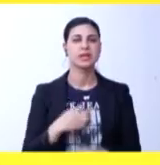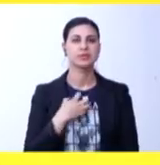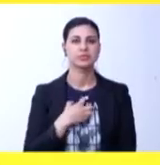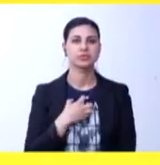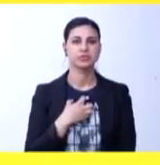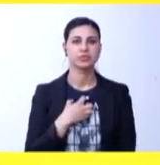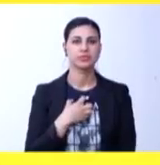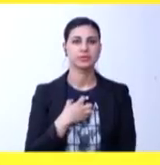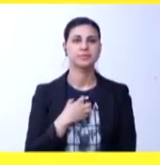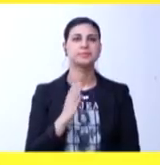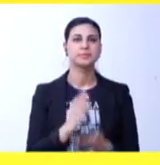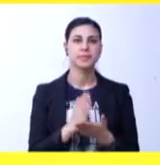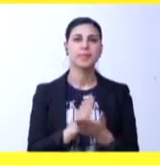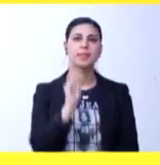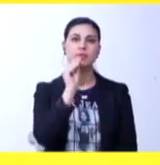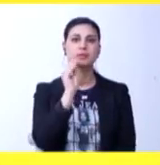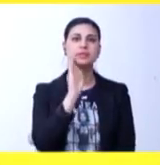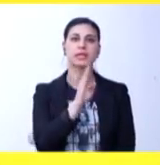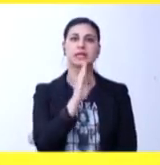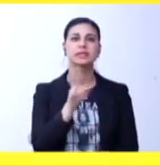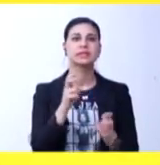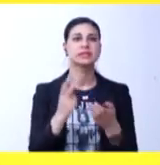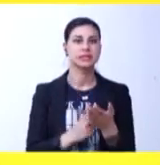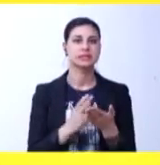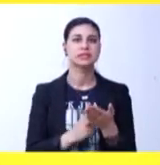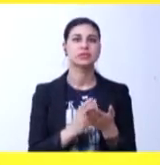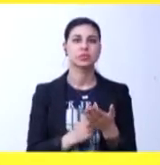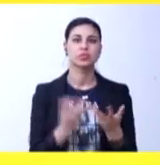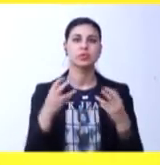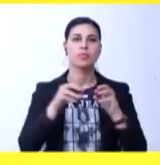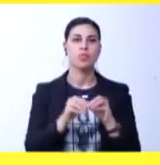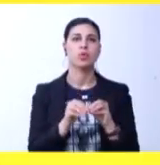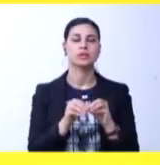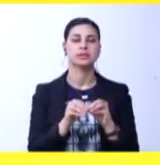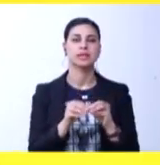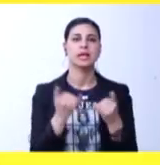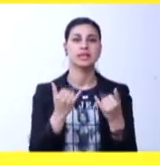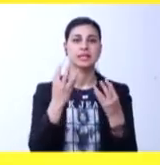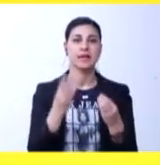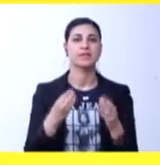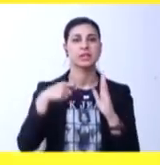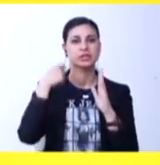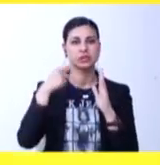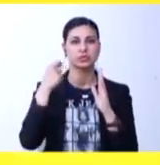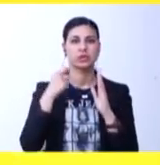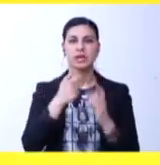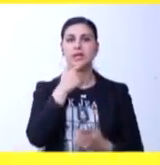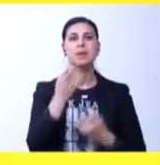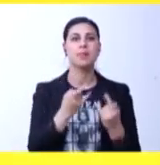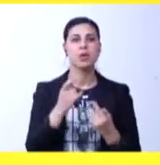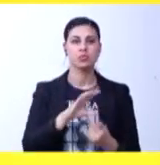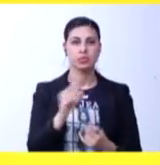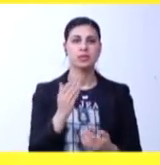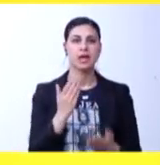მნიშვნელოვანი არის, როდესაც დედის დღიურის რუბრიკაში მოაქციე დღევანდელი სიუჟეტი. მაყურებლისათვის